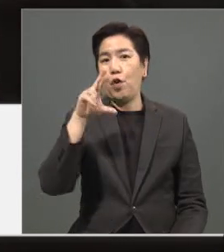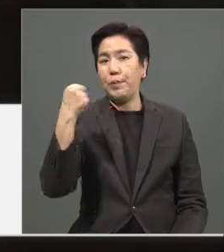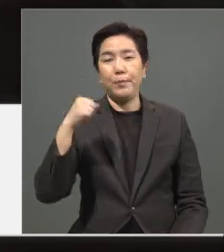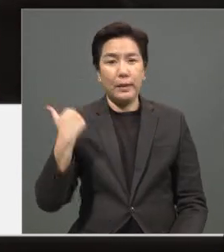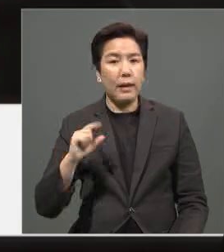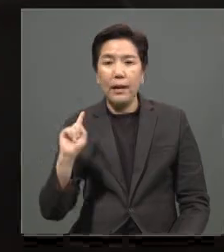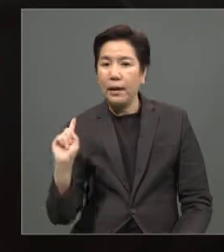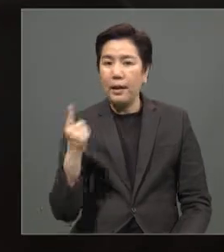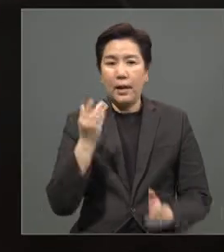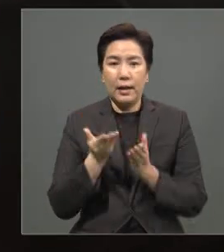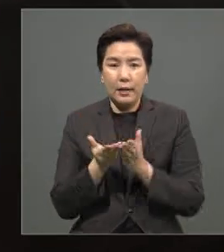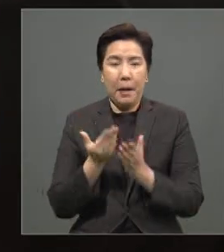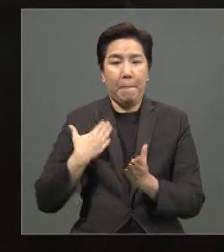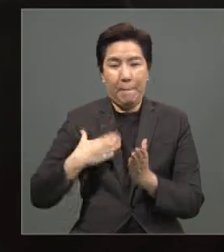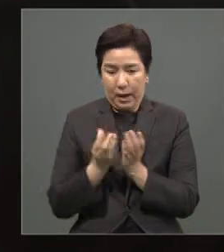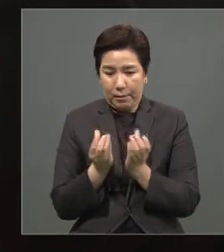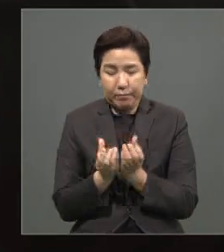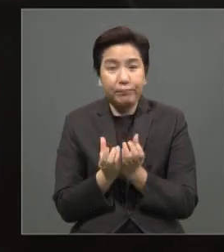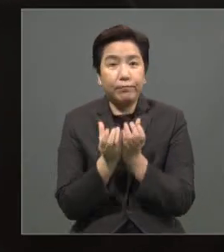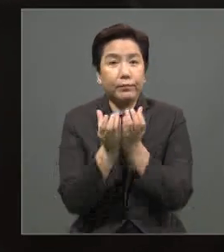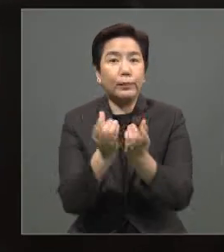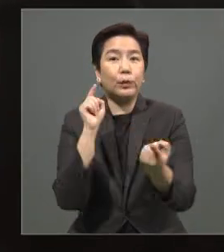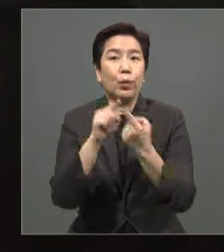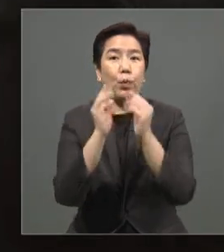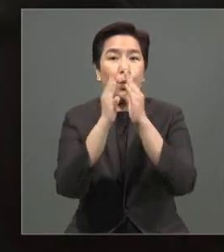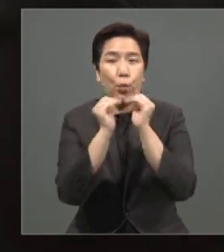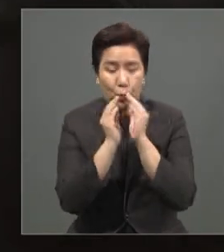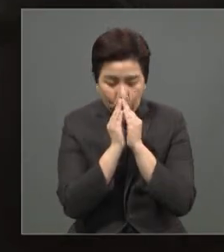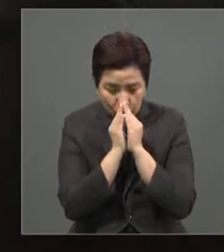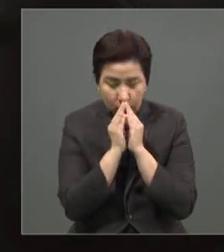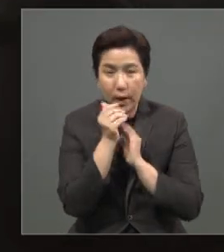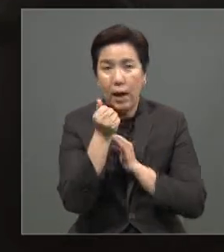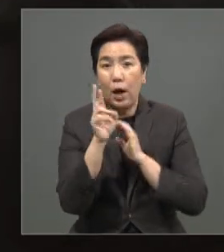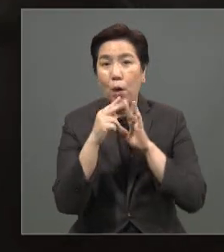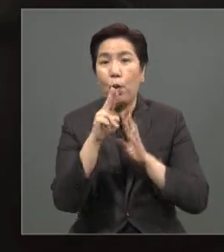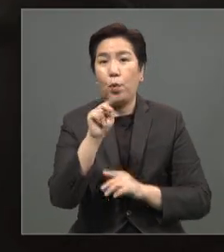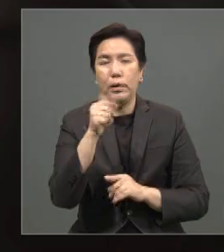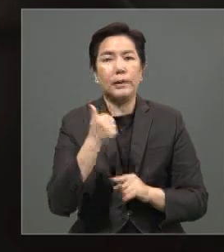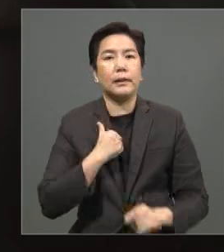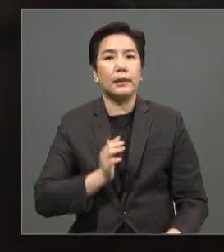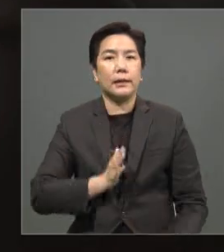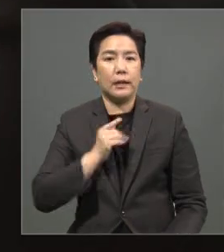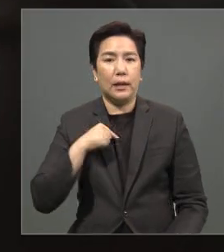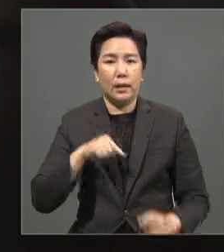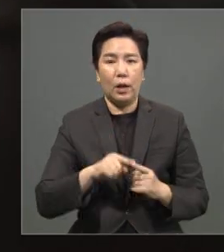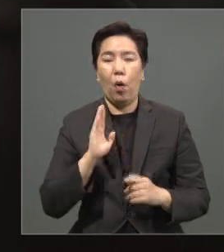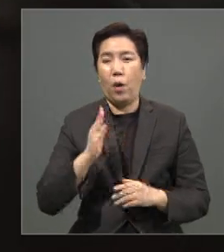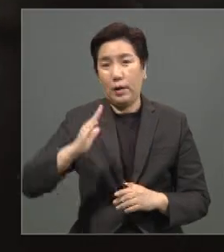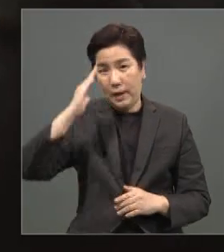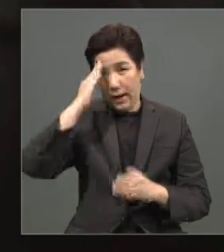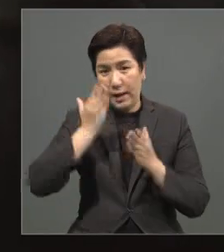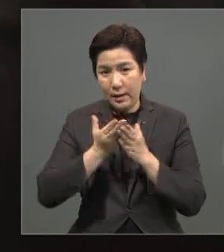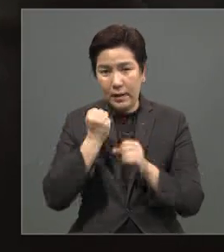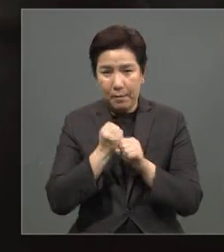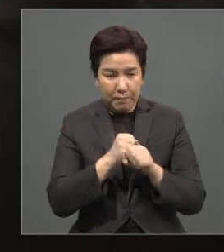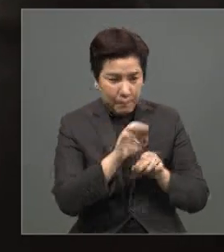ที่จะนำเรือไปทอดพระพักตร์ที่วัดอรุณราชวรารามครับตรงนี้ได้รับเกียรตินะครับจากกรมการขนส่งทางเรือนะครับให้การ